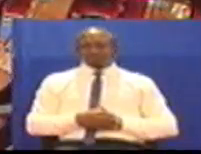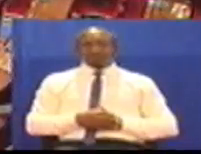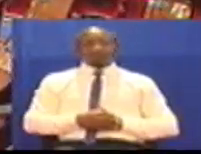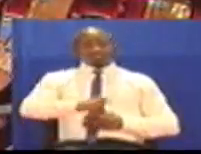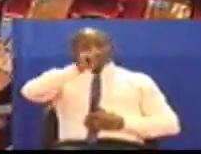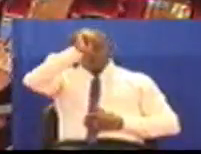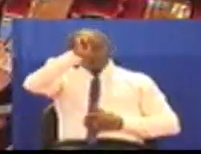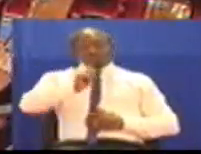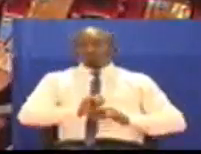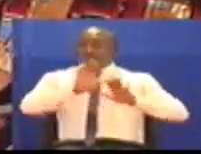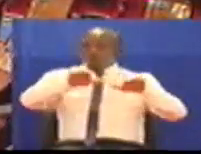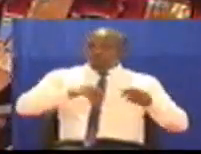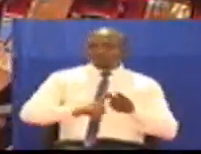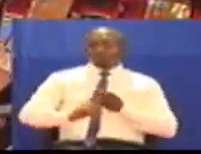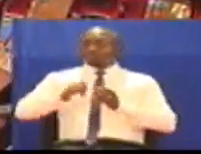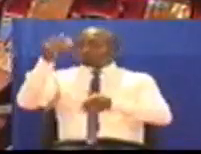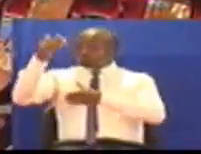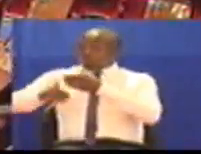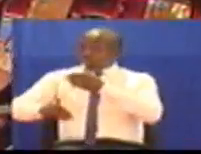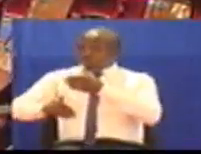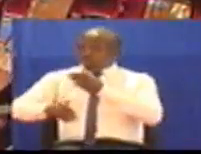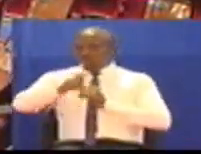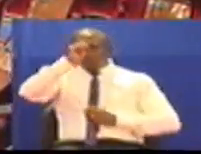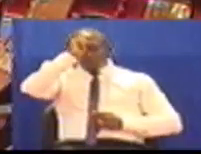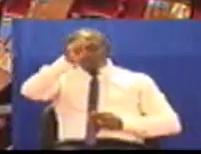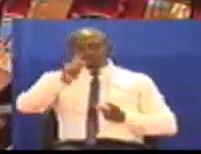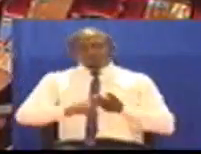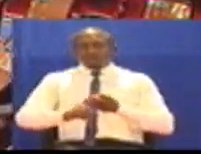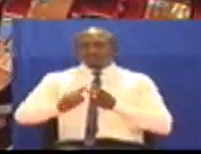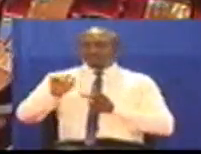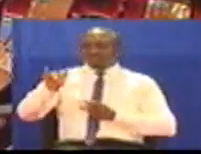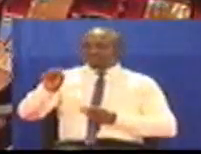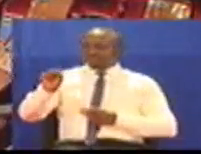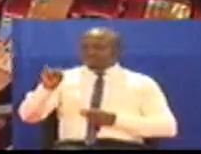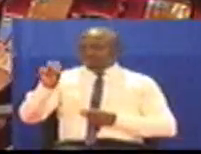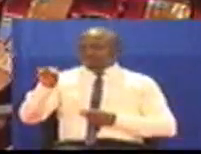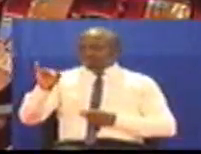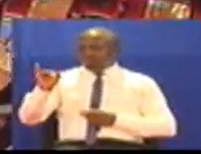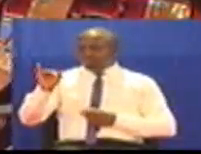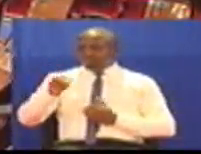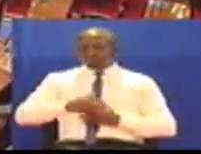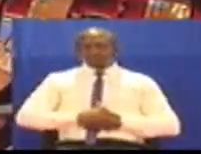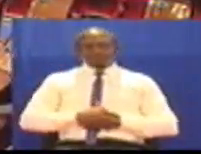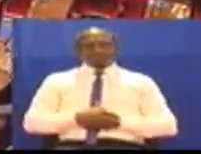Waheshimiwa wabunge, tutamalizia na Mheshimiwa Sikudhani Yasin Chikambo.